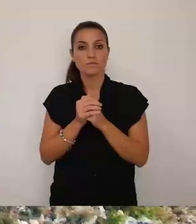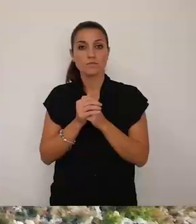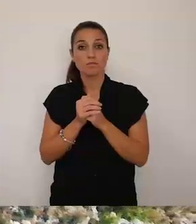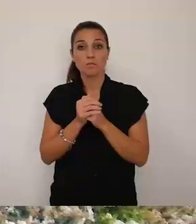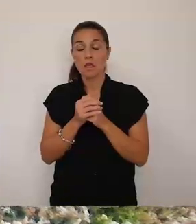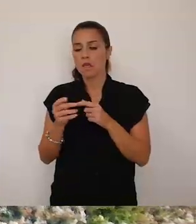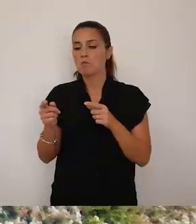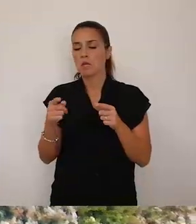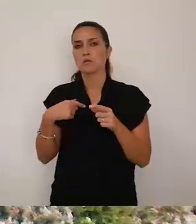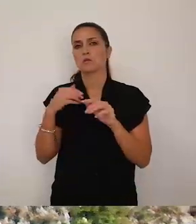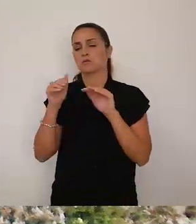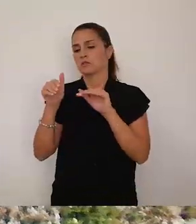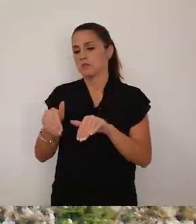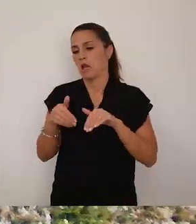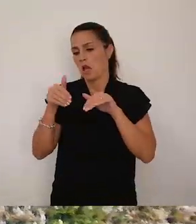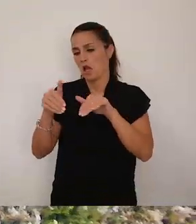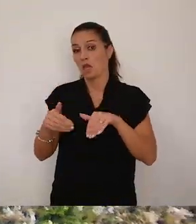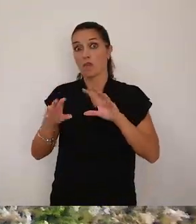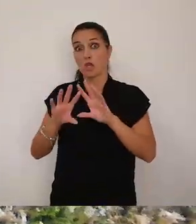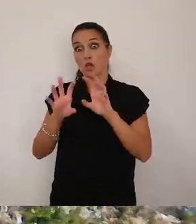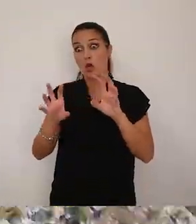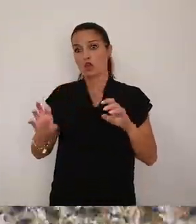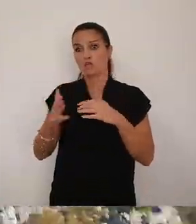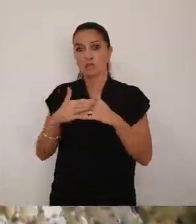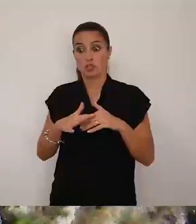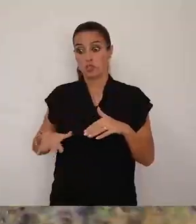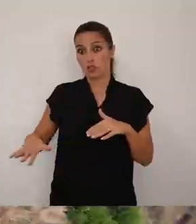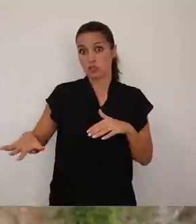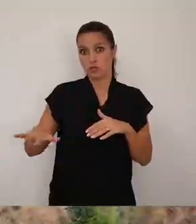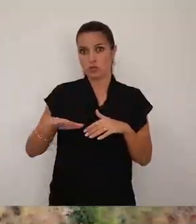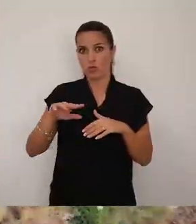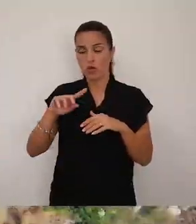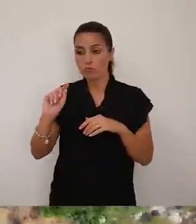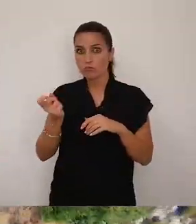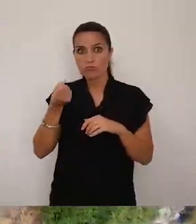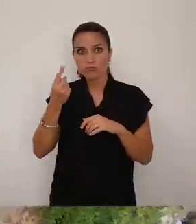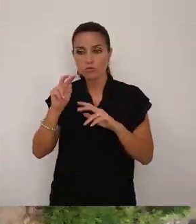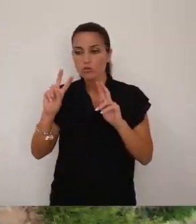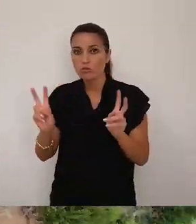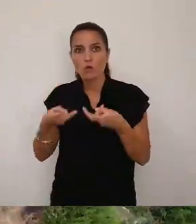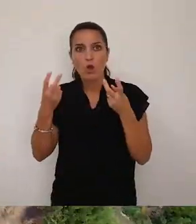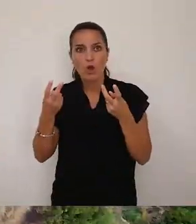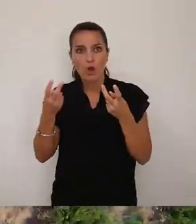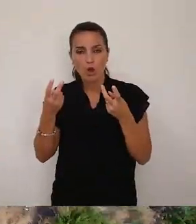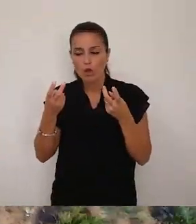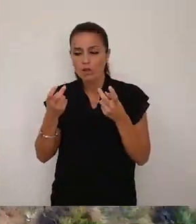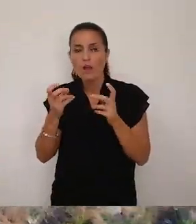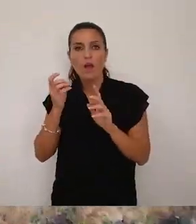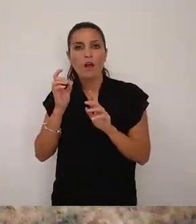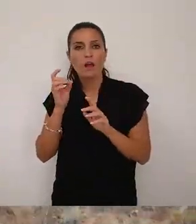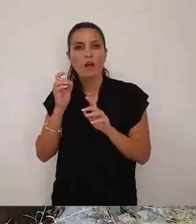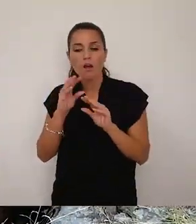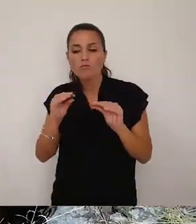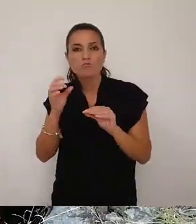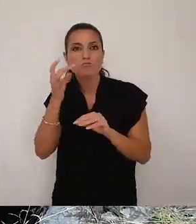Durante una campagna di scavi, nella grotta e nelle campagne intorno ad essa, sono state rinvenute importanti emergenze archeologiche,